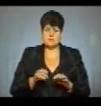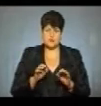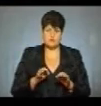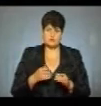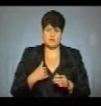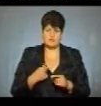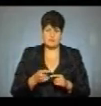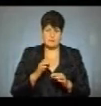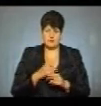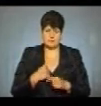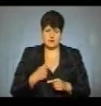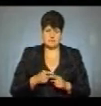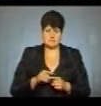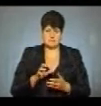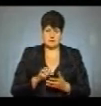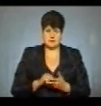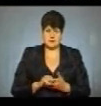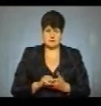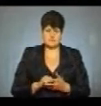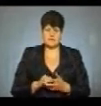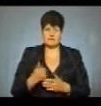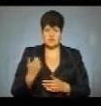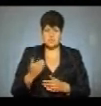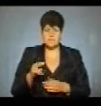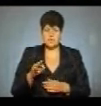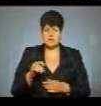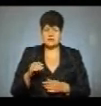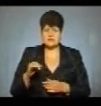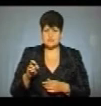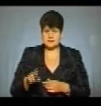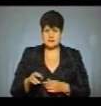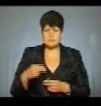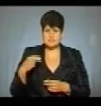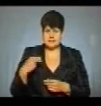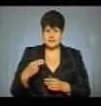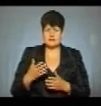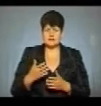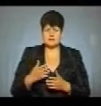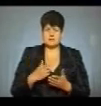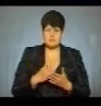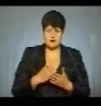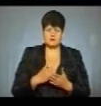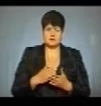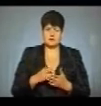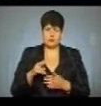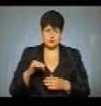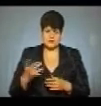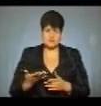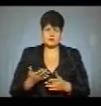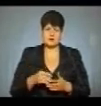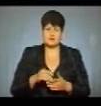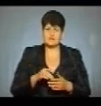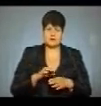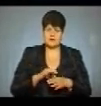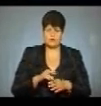цим займався. Але я можу... Ні, якщо... власне, позиція. Так, або попередній президент там мав певні позиції, але він їх не довів до кінця, а може і не хотів доводити